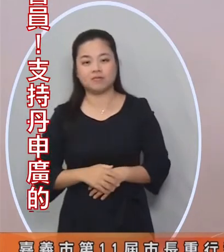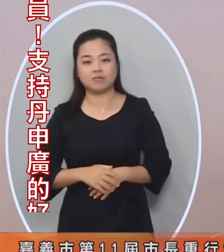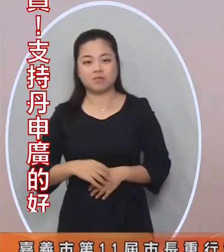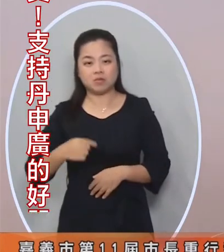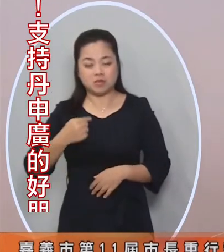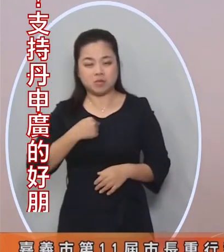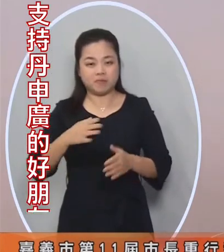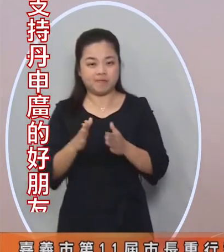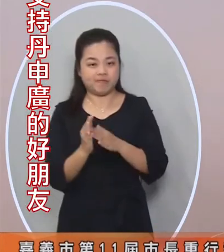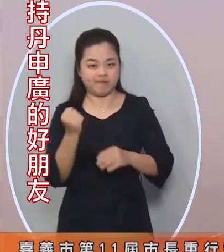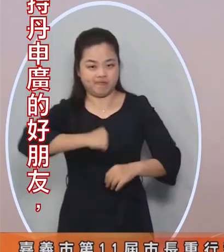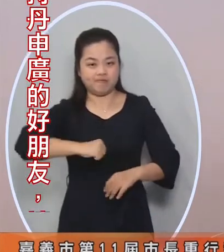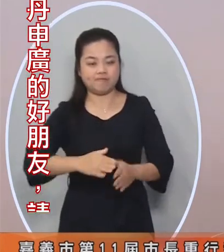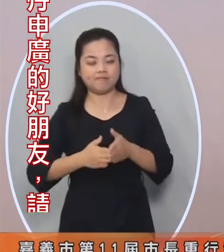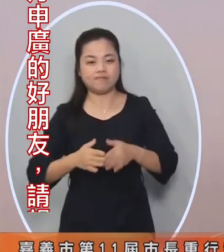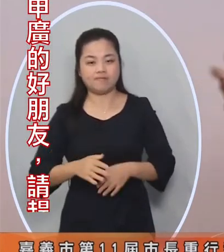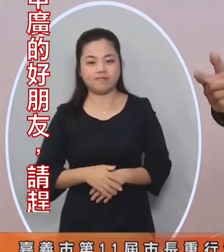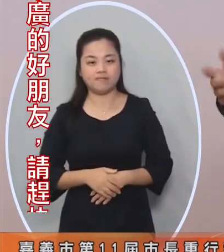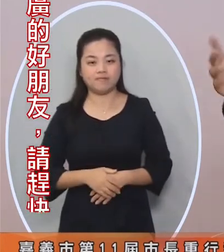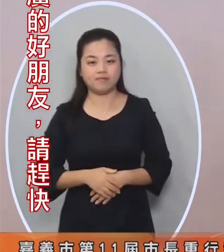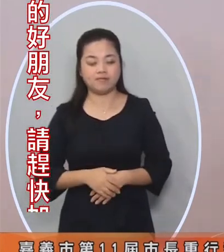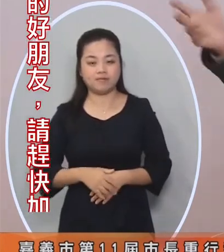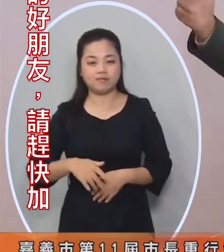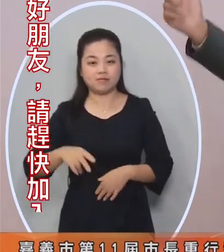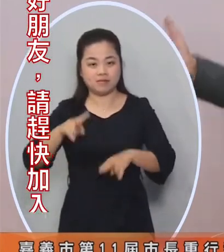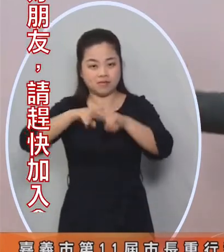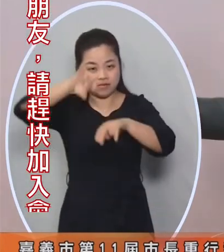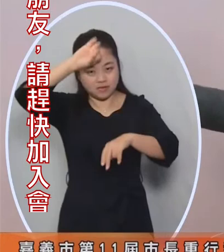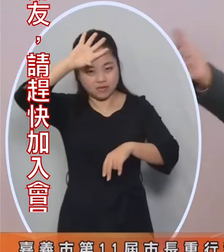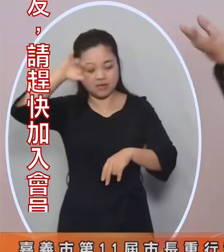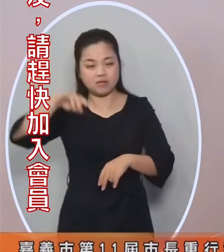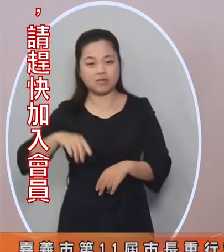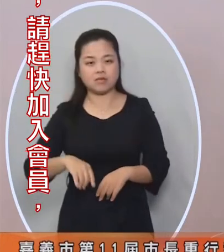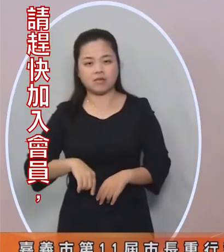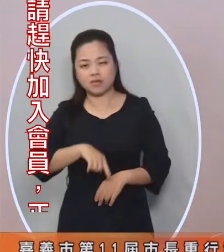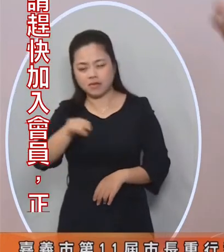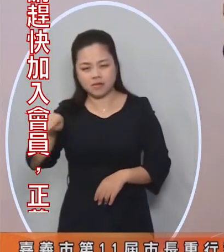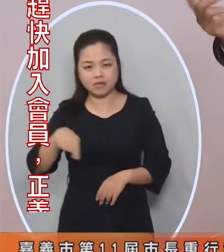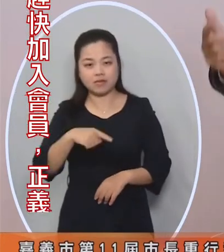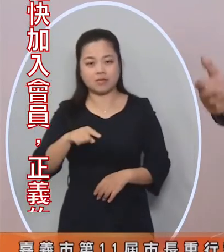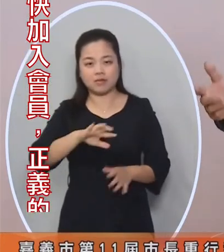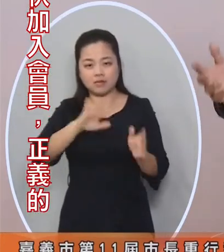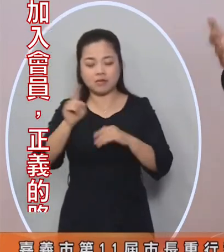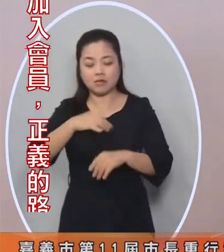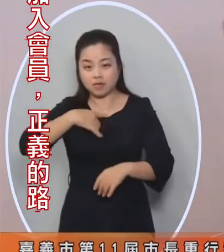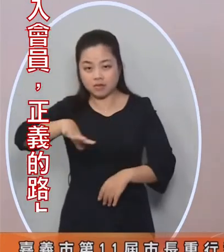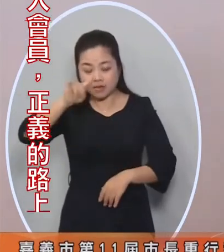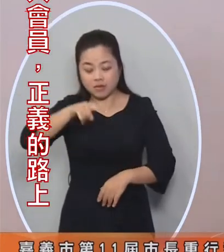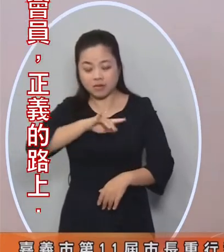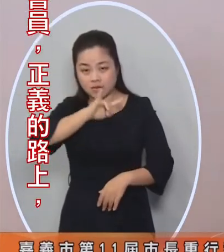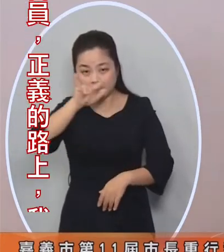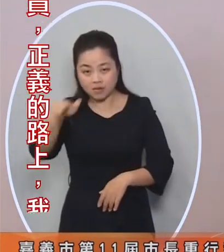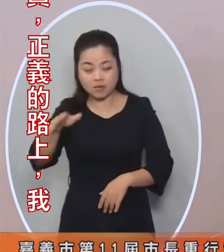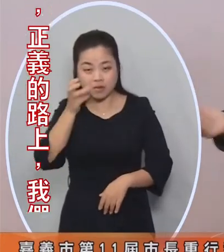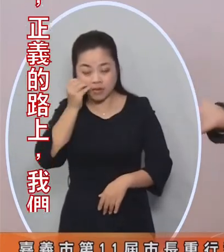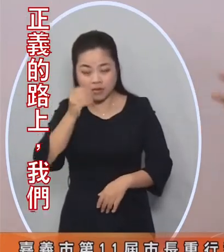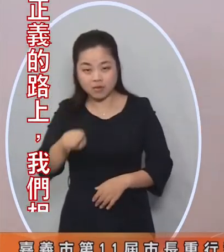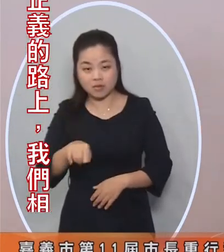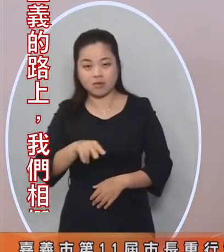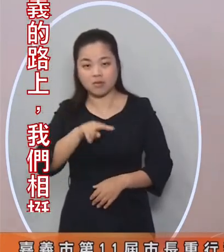民主党来顶啦，为个共产党个，我当时也捌看共产党个生做安怎，第一摆去大陆，大家面啊救